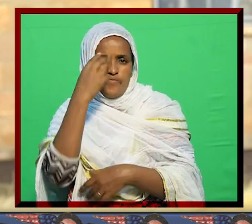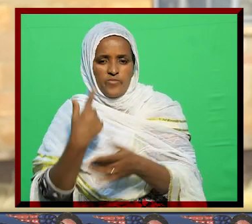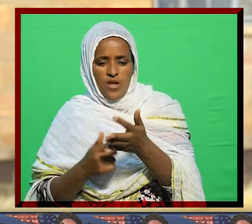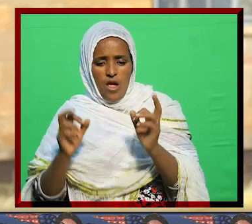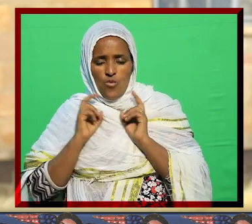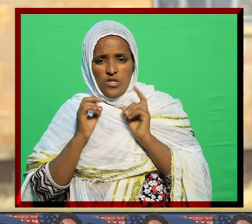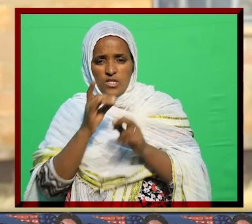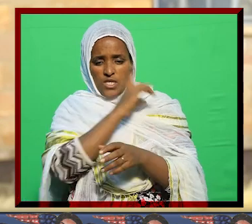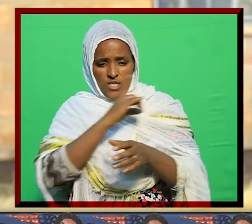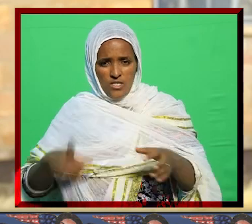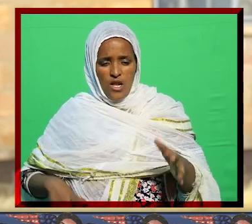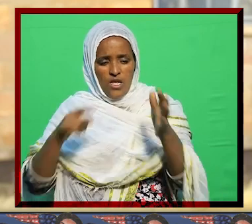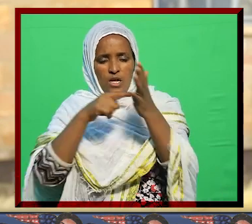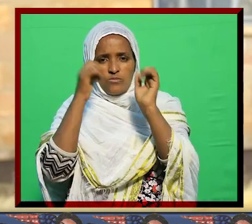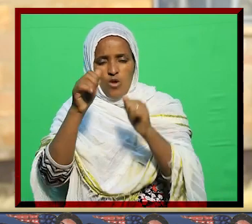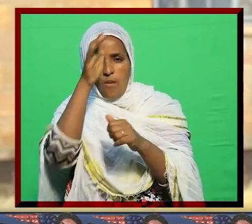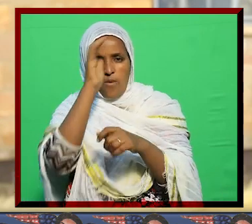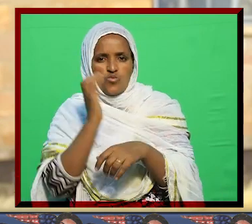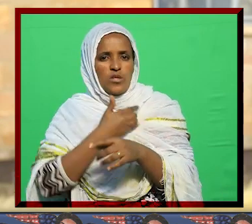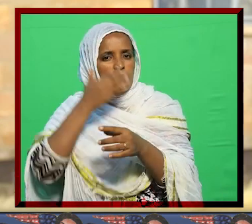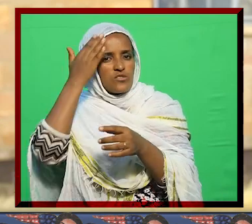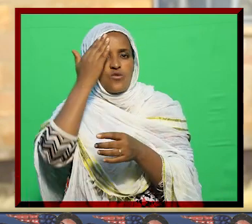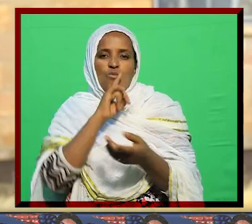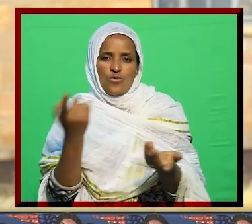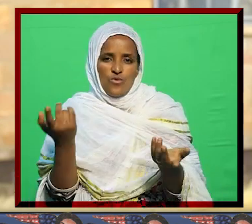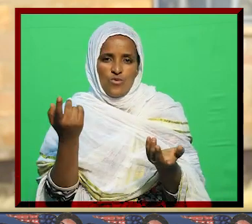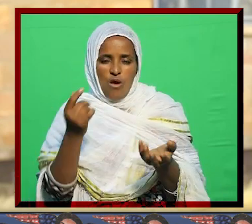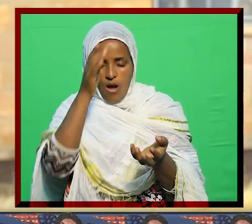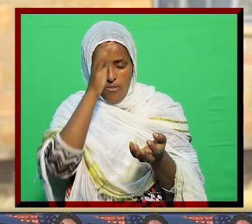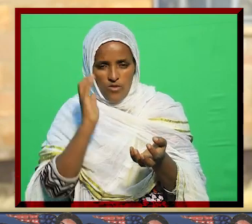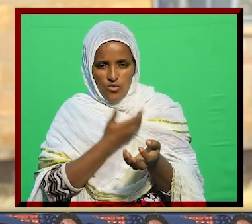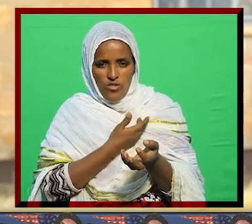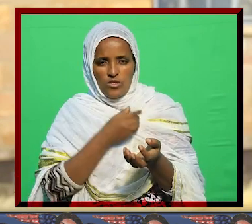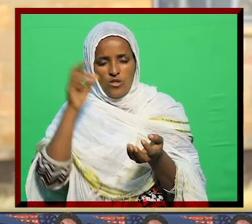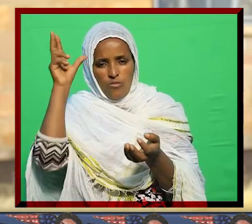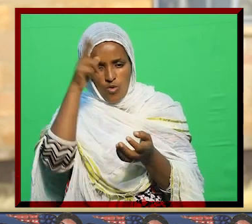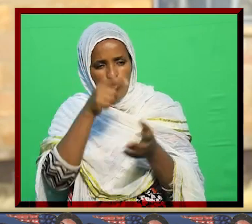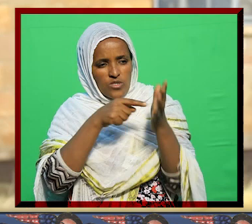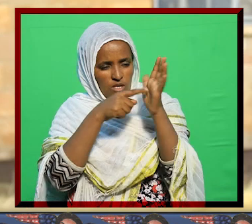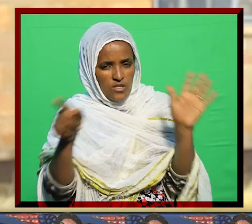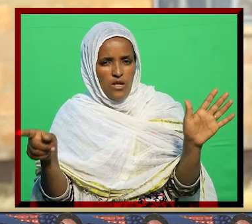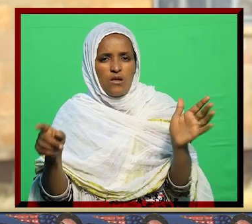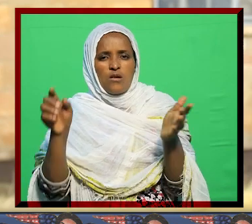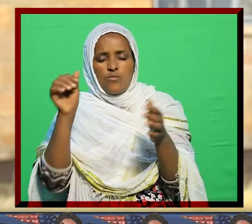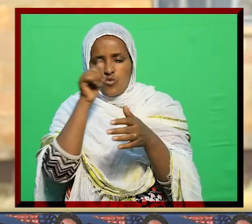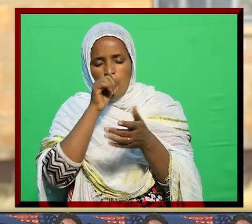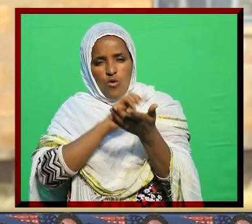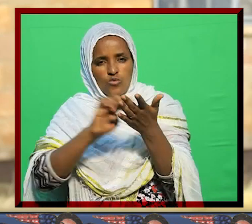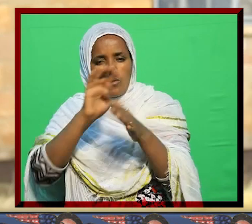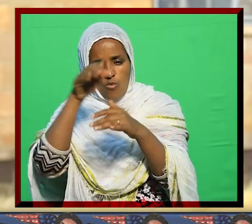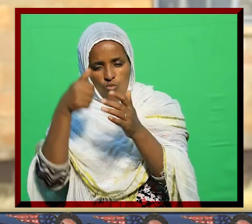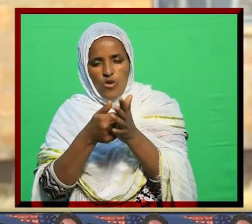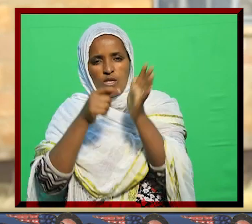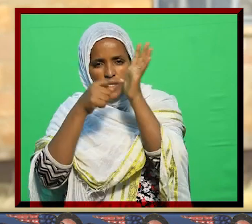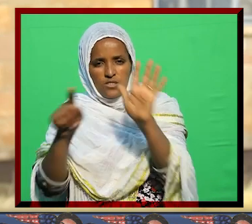ስለሚያውቅ ነው። እኛ ደግሞ ህይወታችን ክርስትናችን ሊገለጽ የሚችለው በአባቶቻችን ነው። በአባቶቻችን በእና አባ ጊዮርጊስ ይገለጻል። በቅዱስ